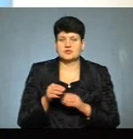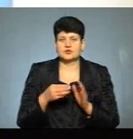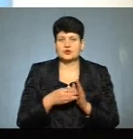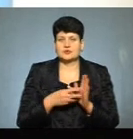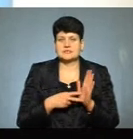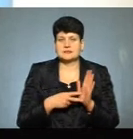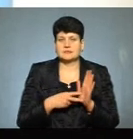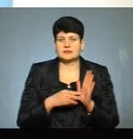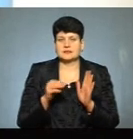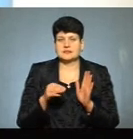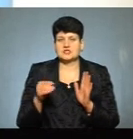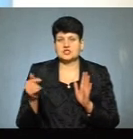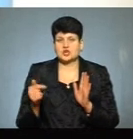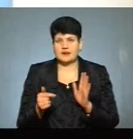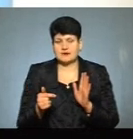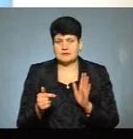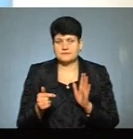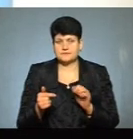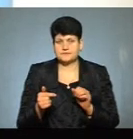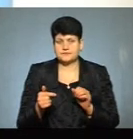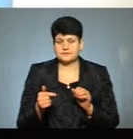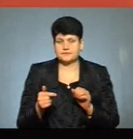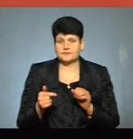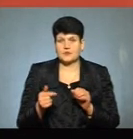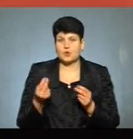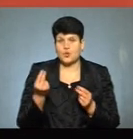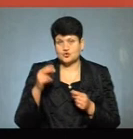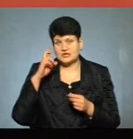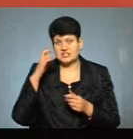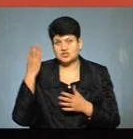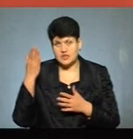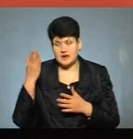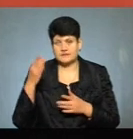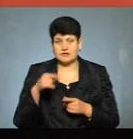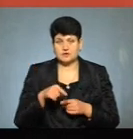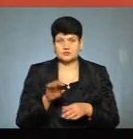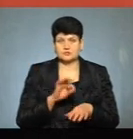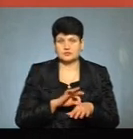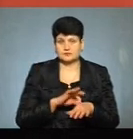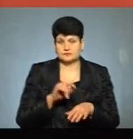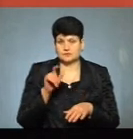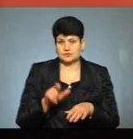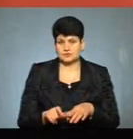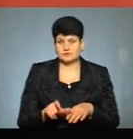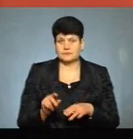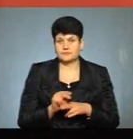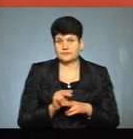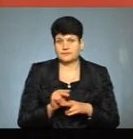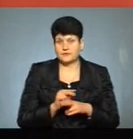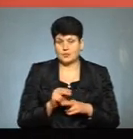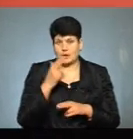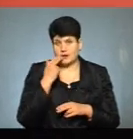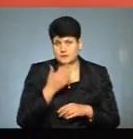7 тисяч гривень обходиться державі наше перебування на лікуванні під час